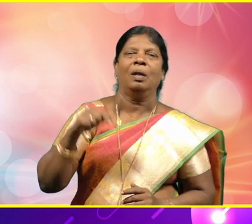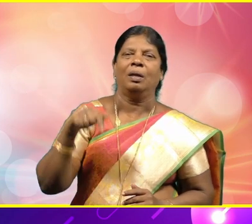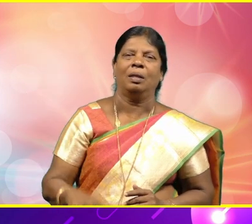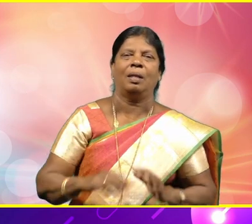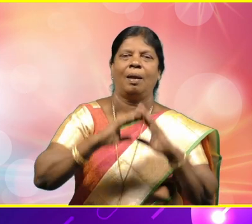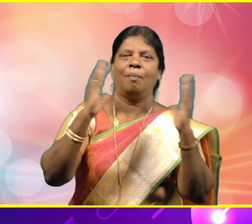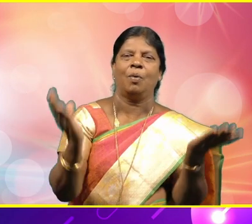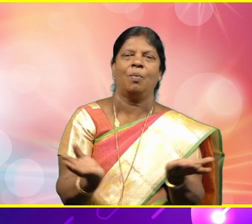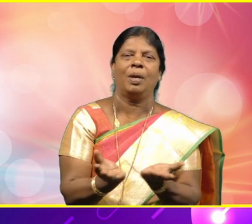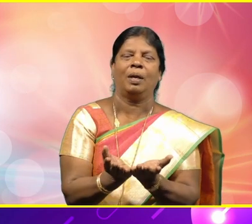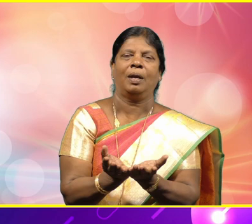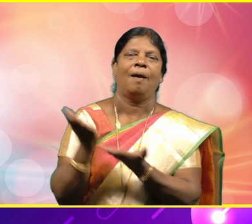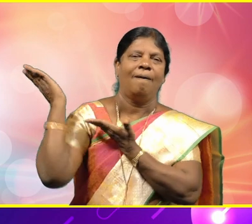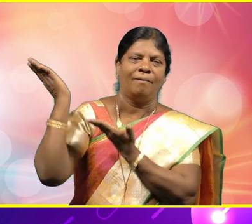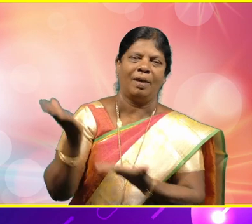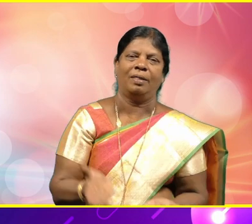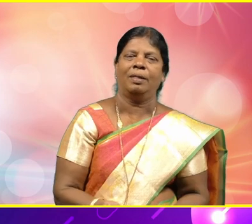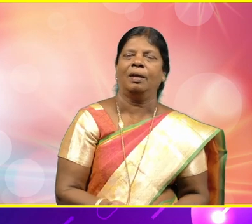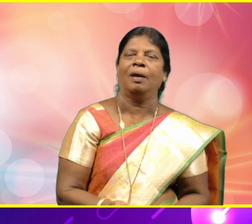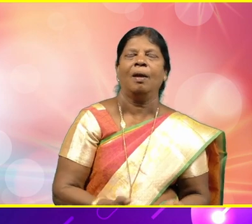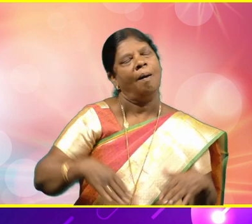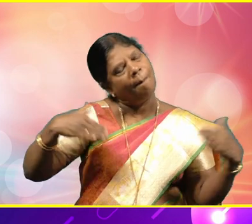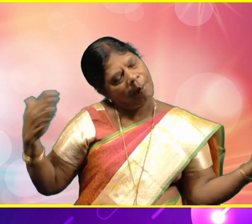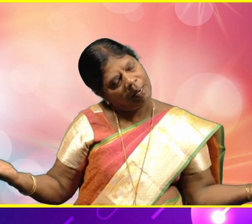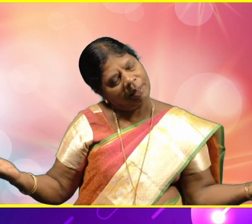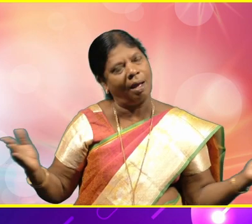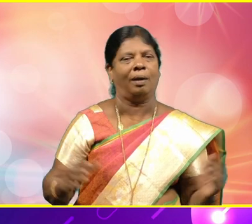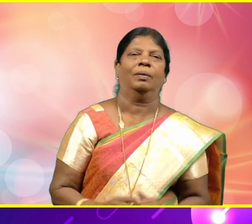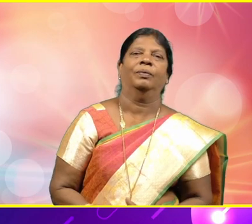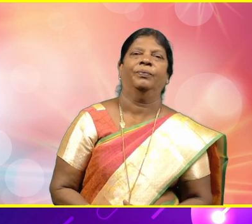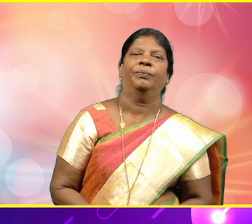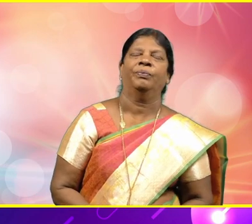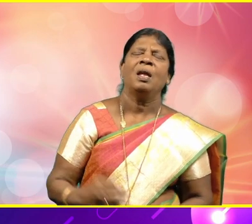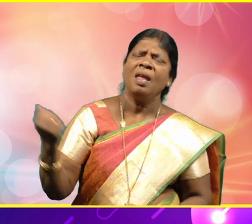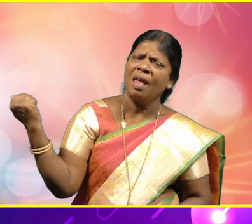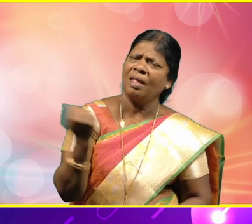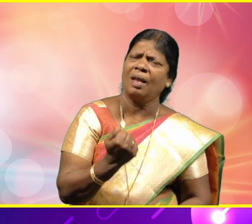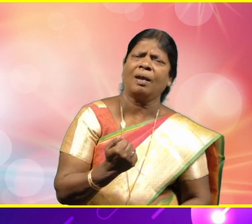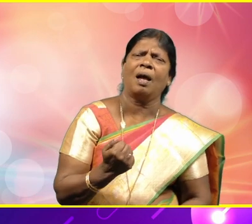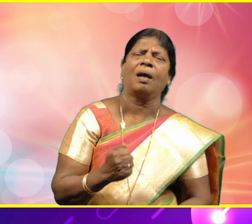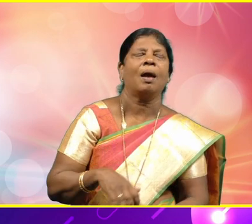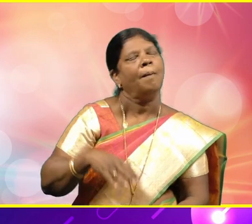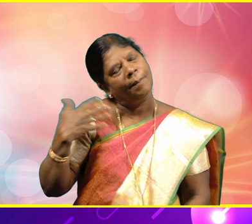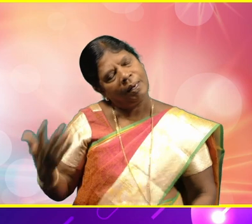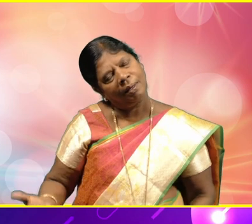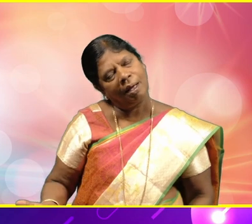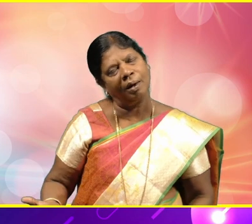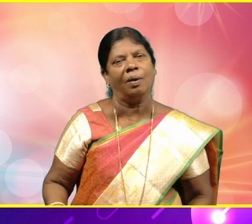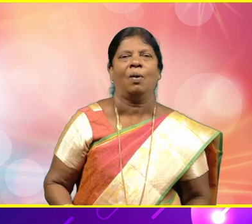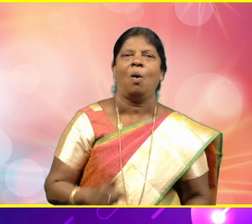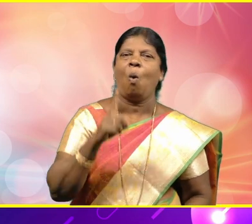இந்த பூமிக்கு வந்து மரித்தார். எதற்காக மரித்தார்?